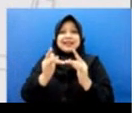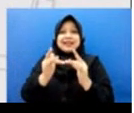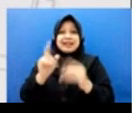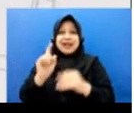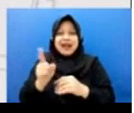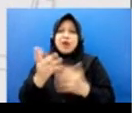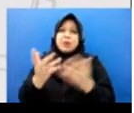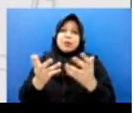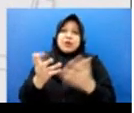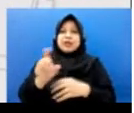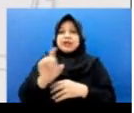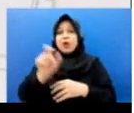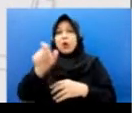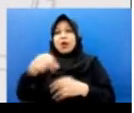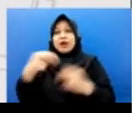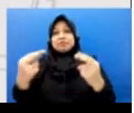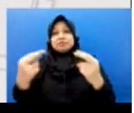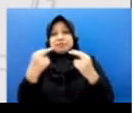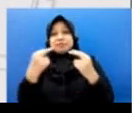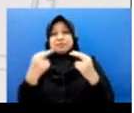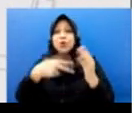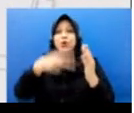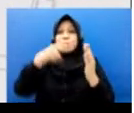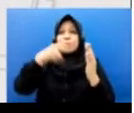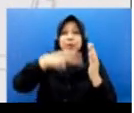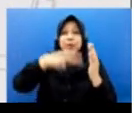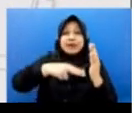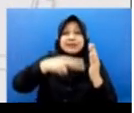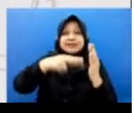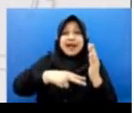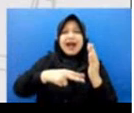sebagai pembaca, itu perlu harus benar bisa